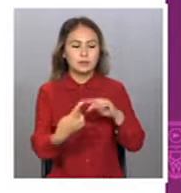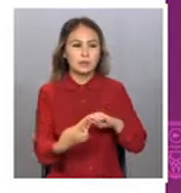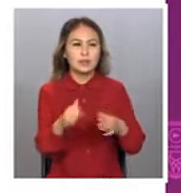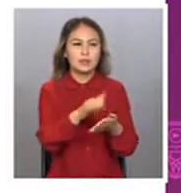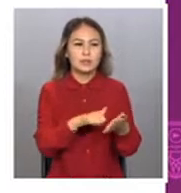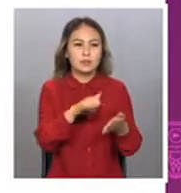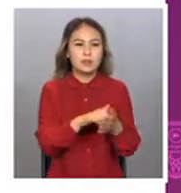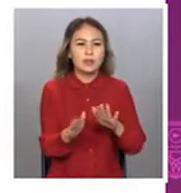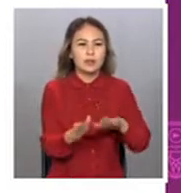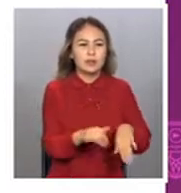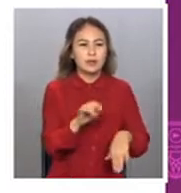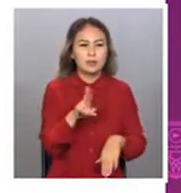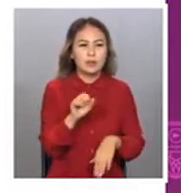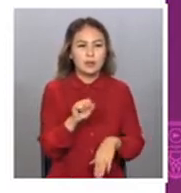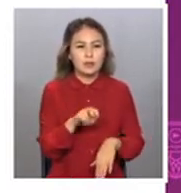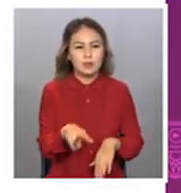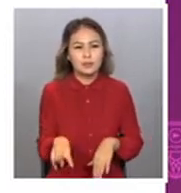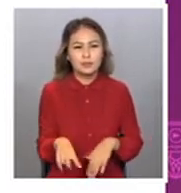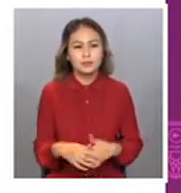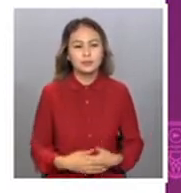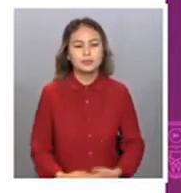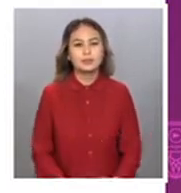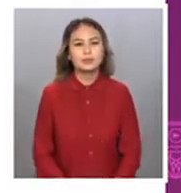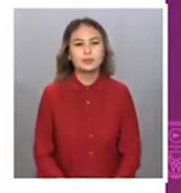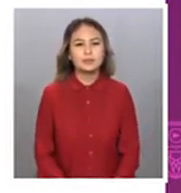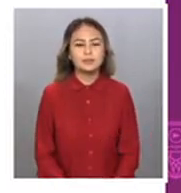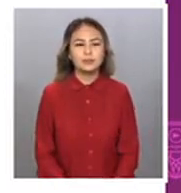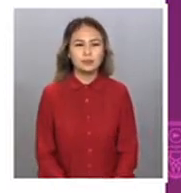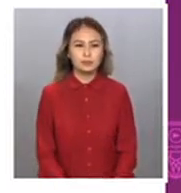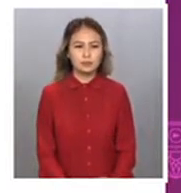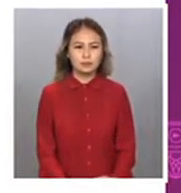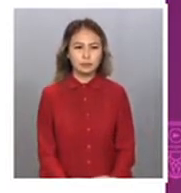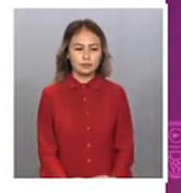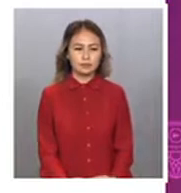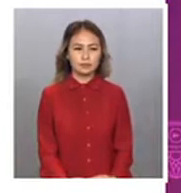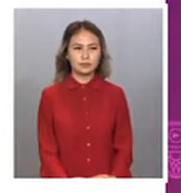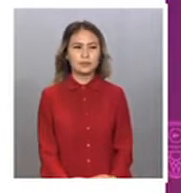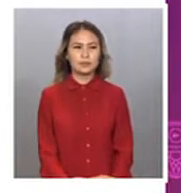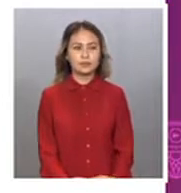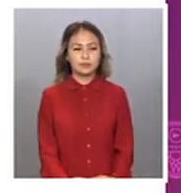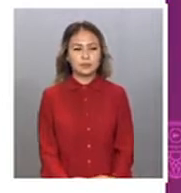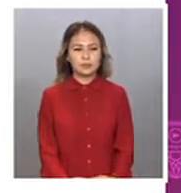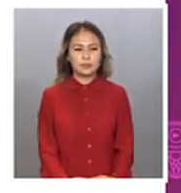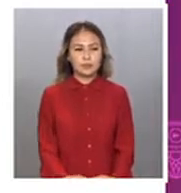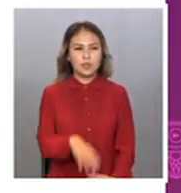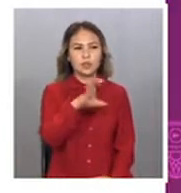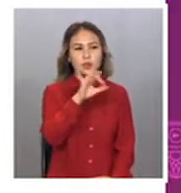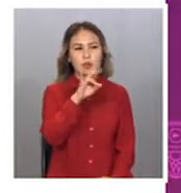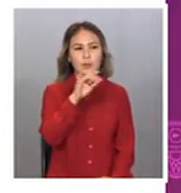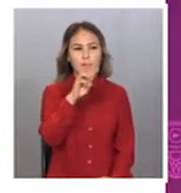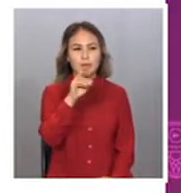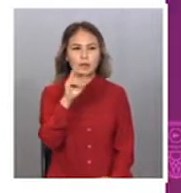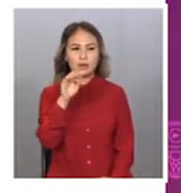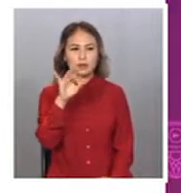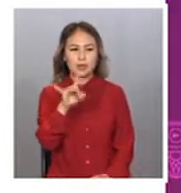Себебі кейінгі ықпал. Яғни, кейінгі дыбыс алдыңғы дыбысқа әсер етіп тұр. Сонымен